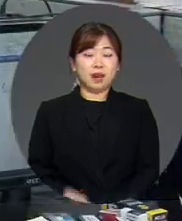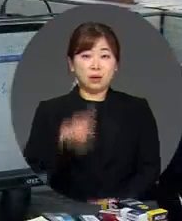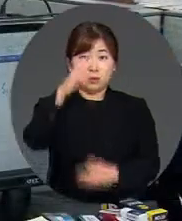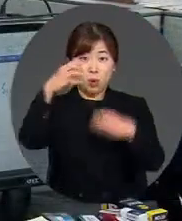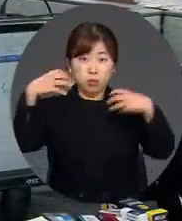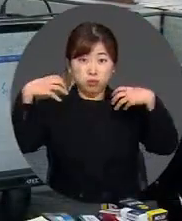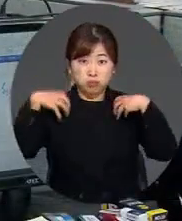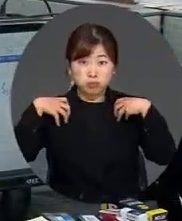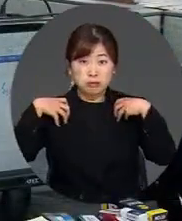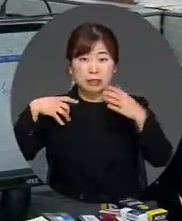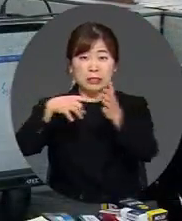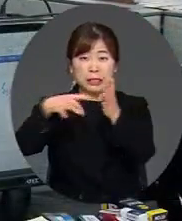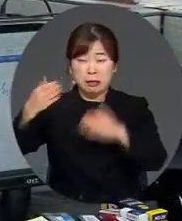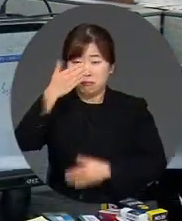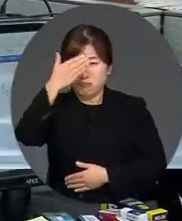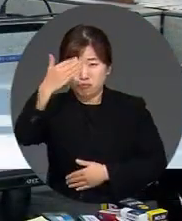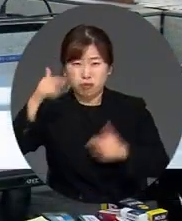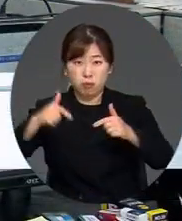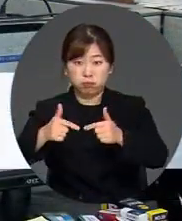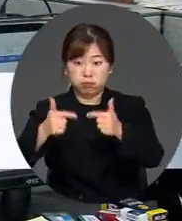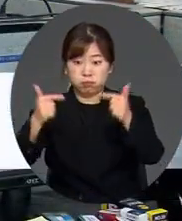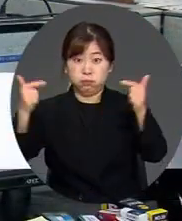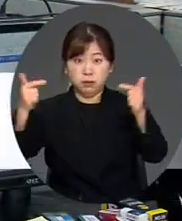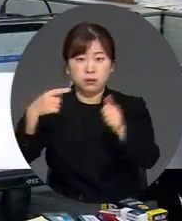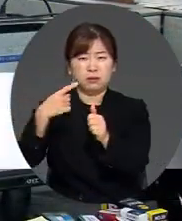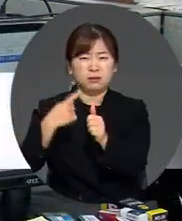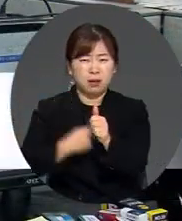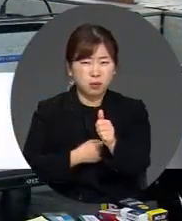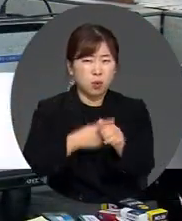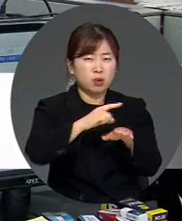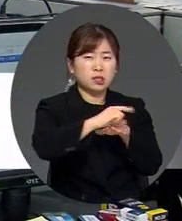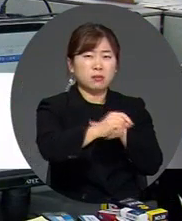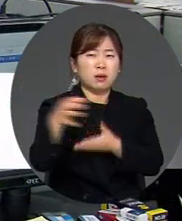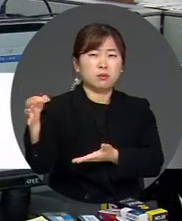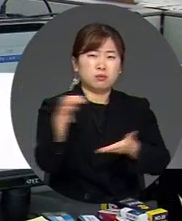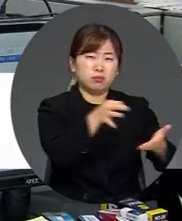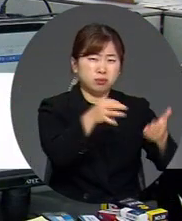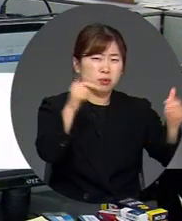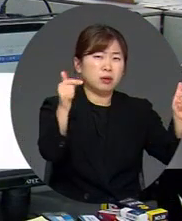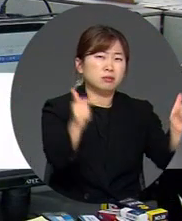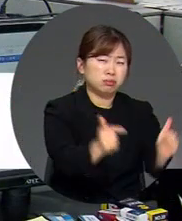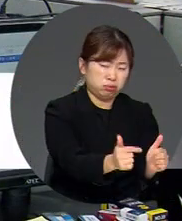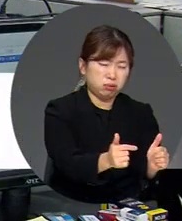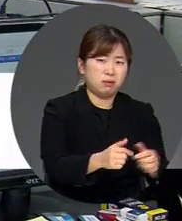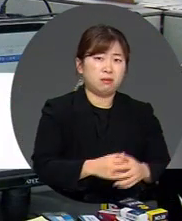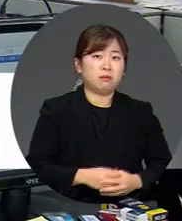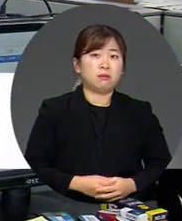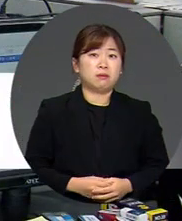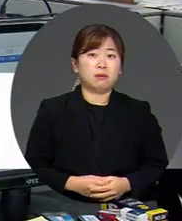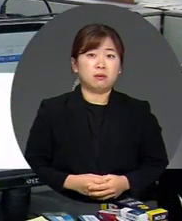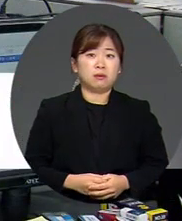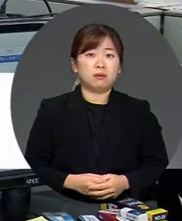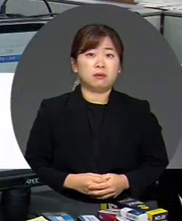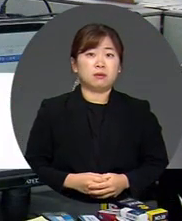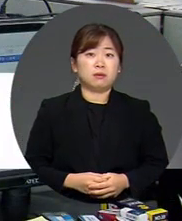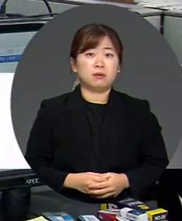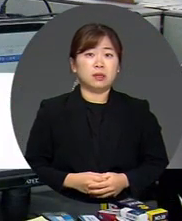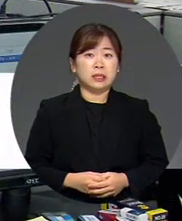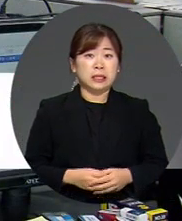정부 세수 감소로 지방교부세가 줄어들면서 올해 지방정부 추경 예산이 줄줄이 감액 편성되고